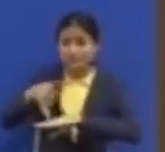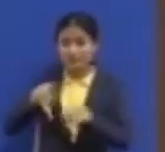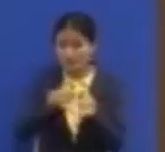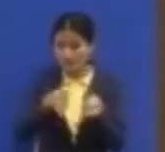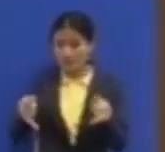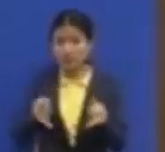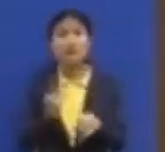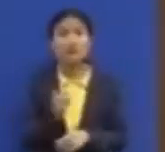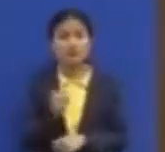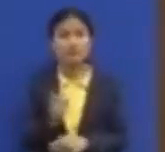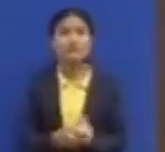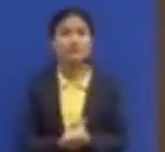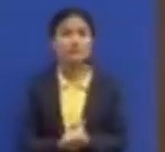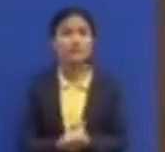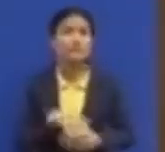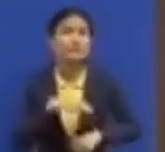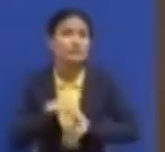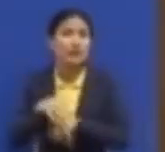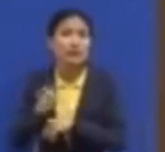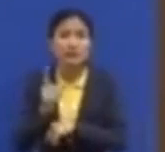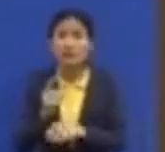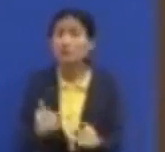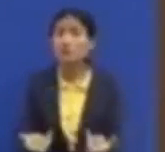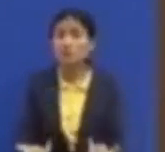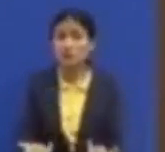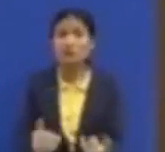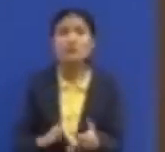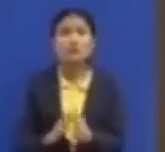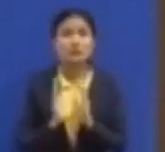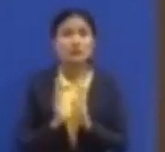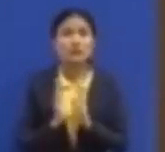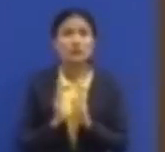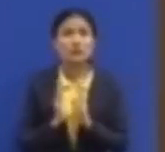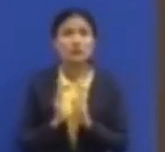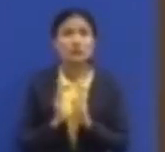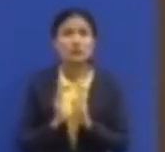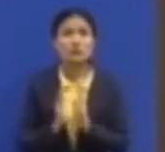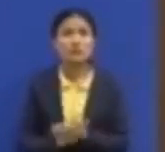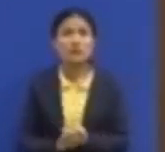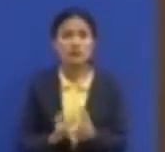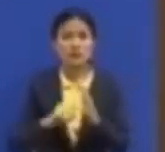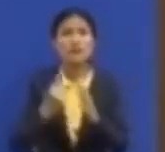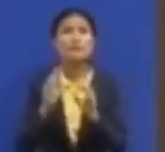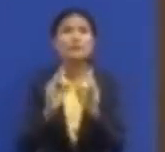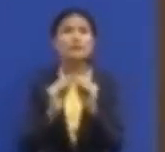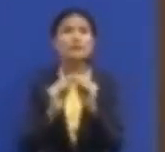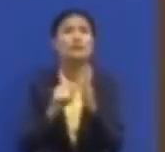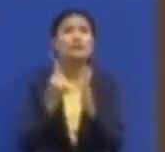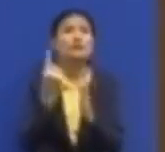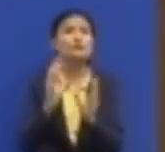ทางเจ้าหน้าที่จะได้ดำเนินการประชุมต่อ